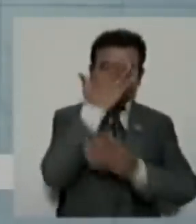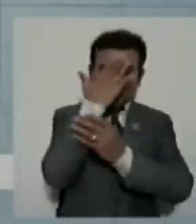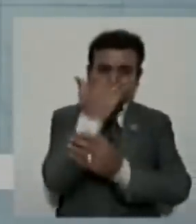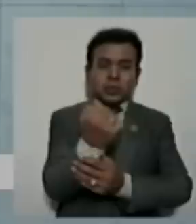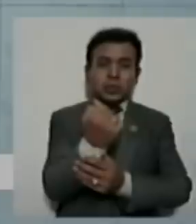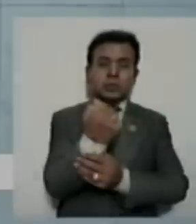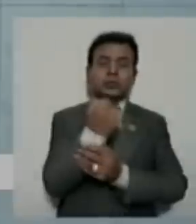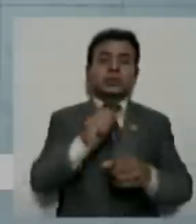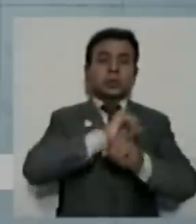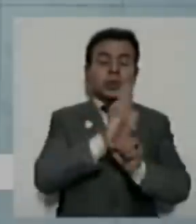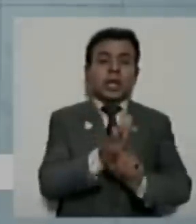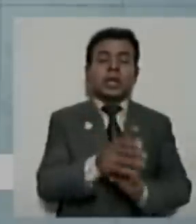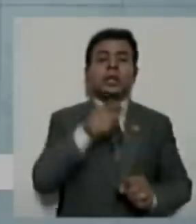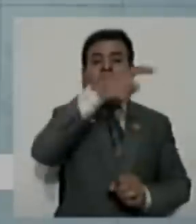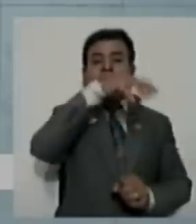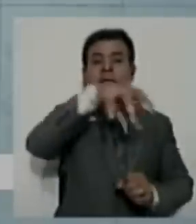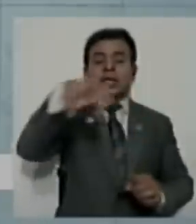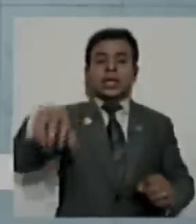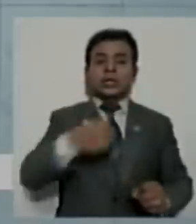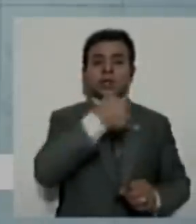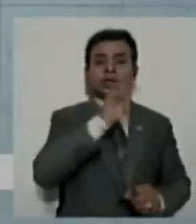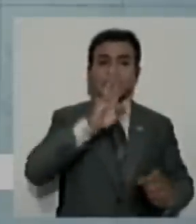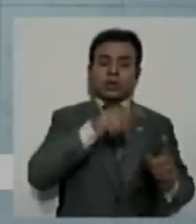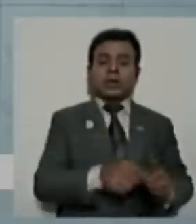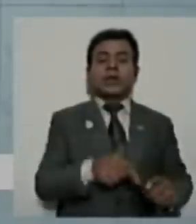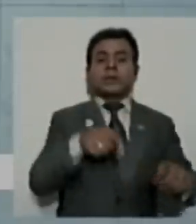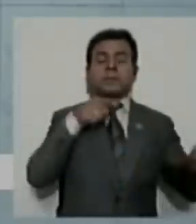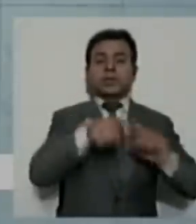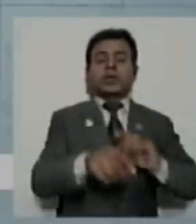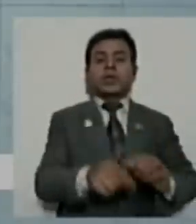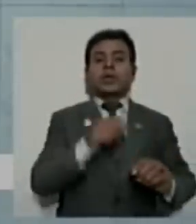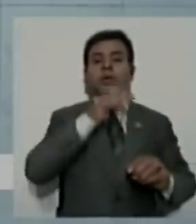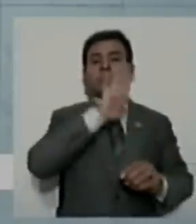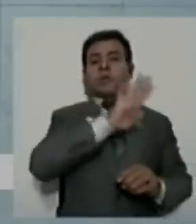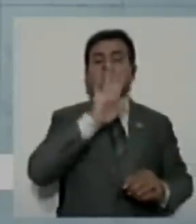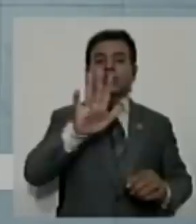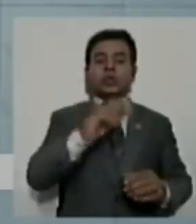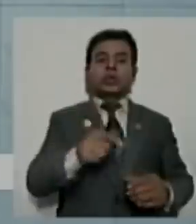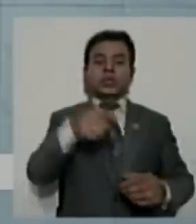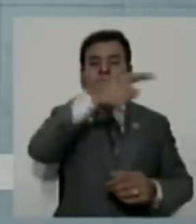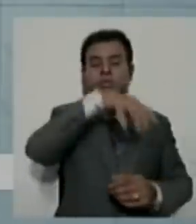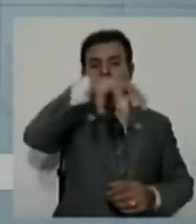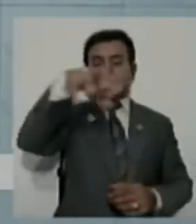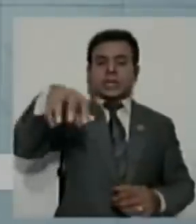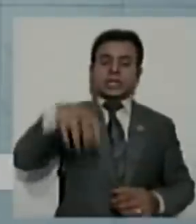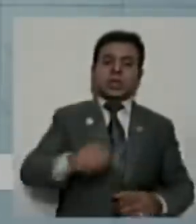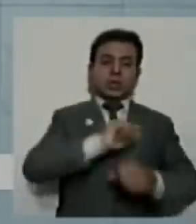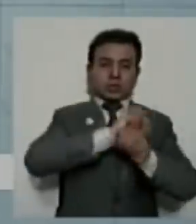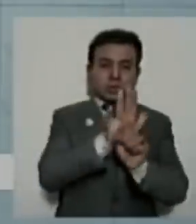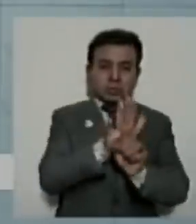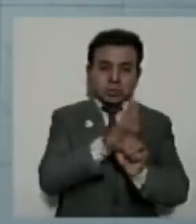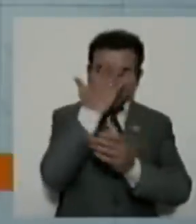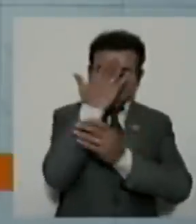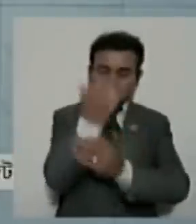পেয়েছি এবং ঢাকা সিটির মধ্যে এখনো অনেক বেশি এবং ঢাকা ডিভিশনের মধ্যে বেশি।